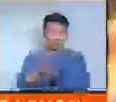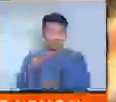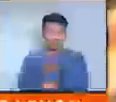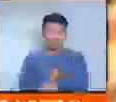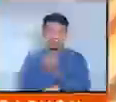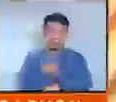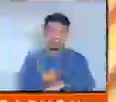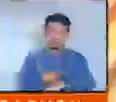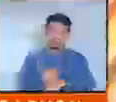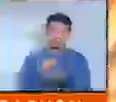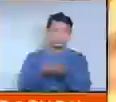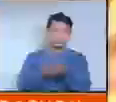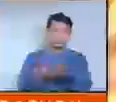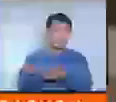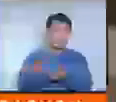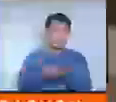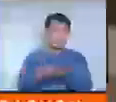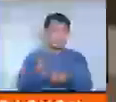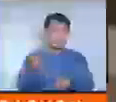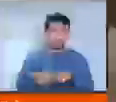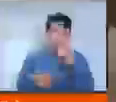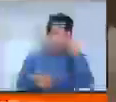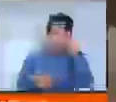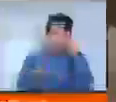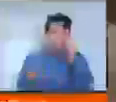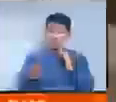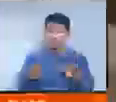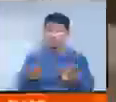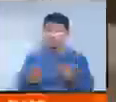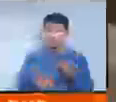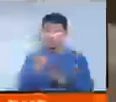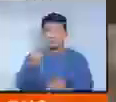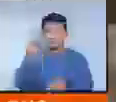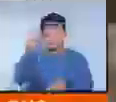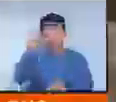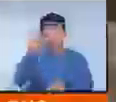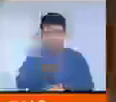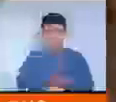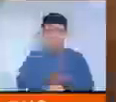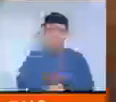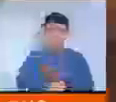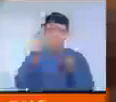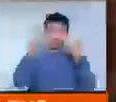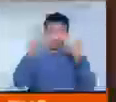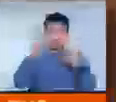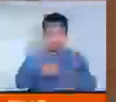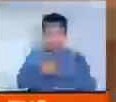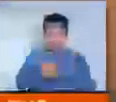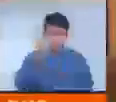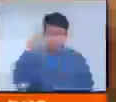anak. Mahirap patawarin yan. At saka alam mo to, minsan maisip ko yung mga anak ko parang mabuwang na ako ba